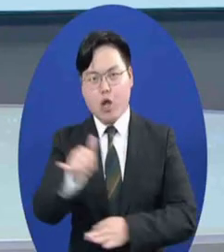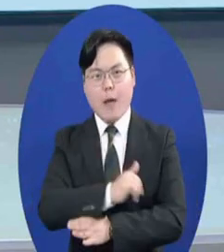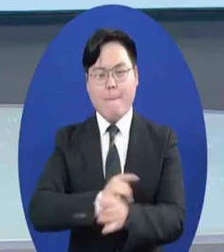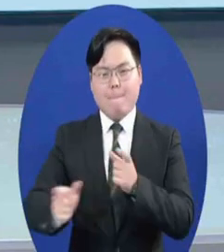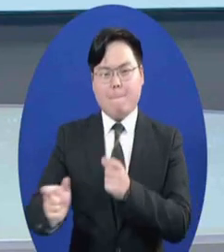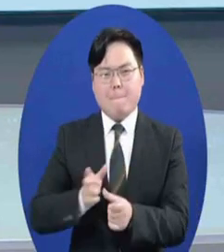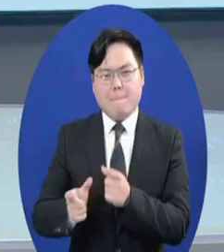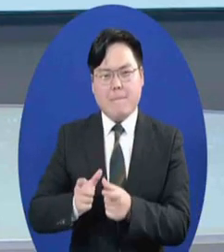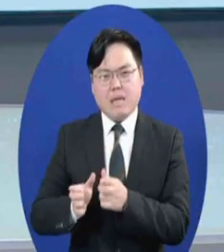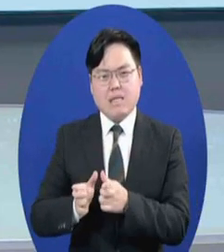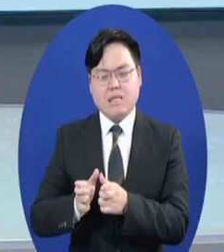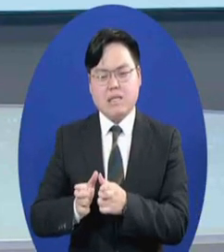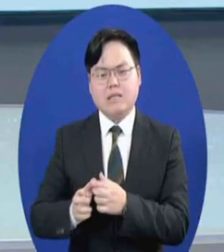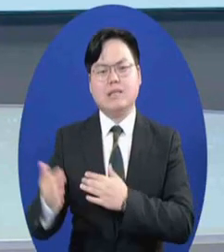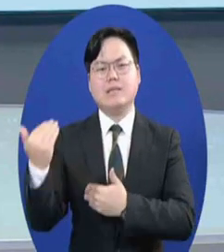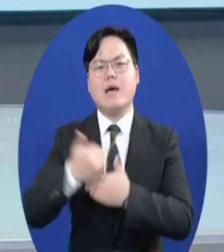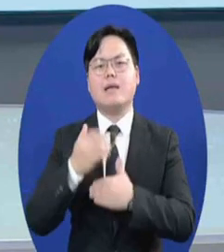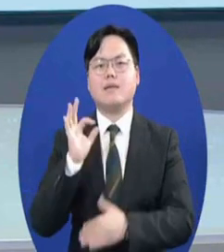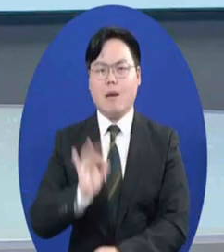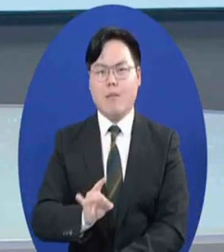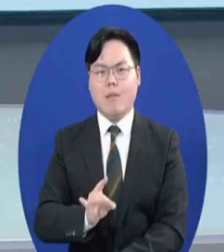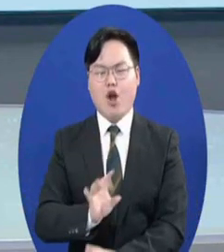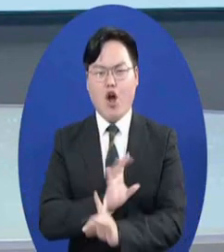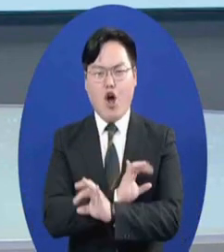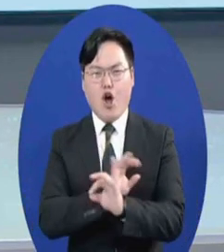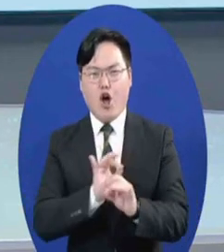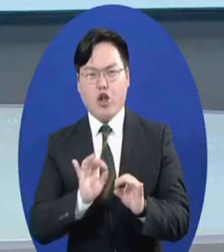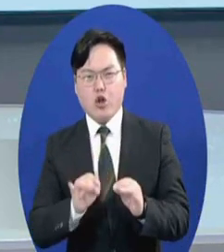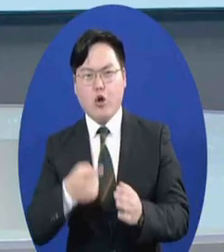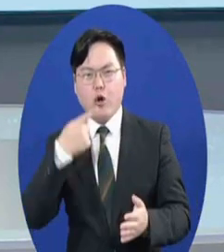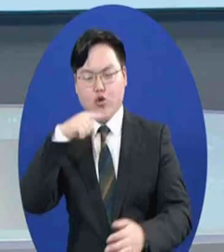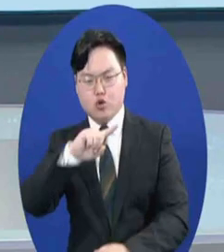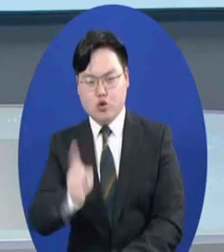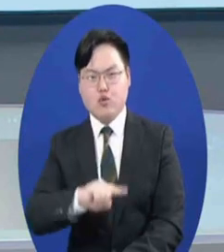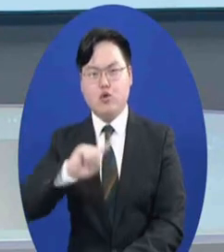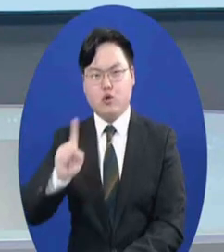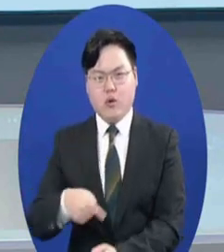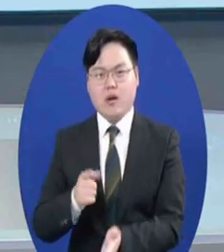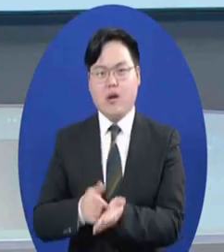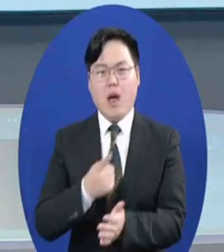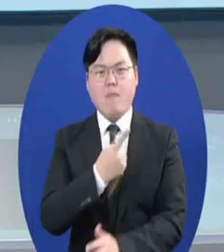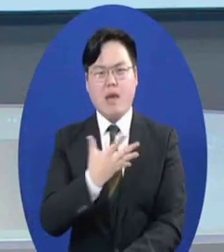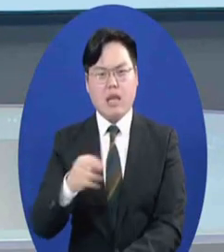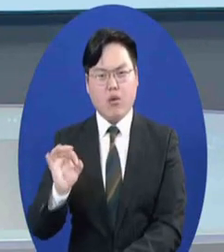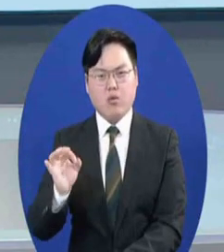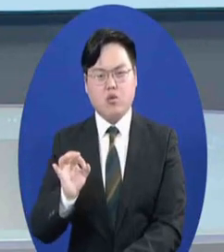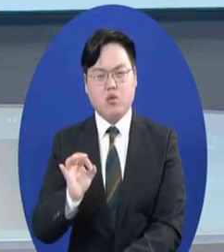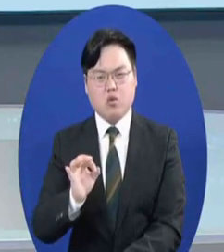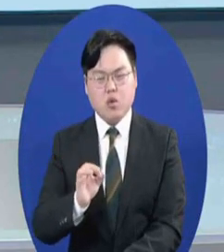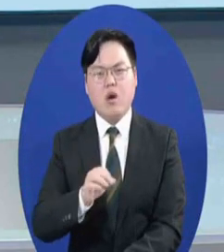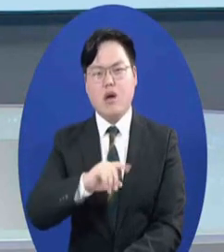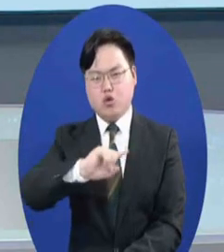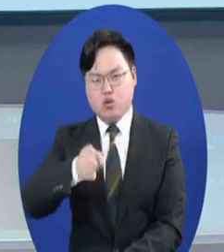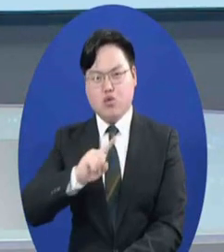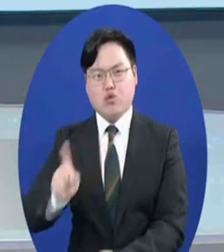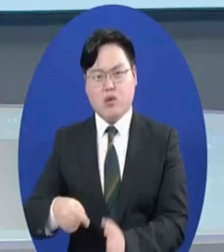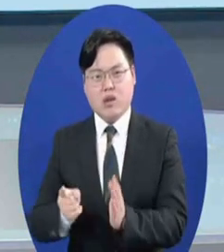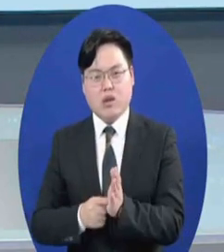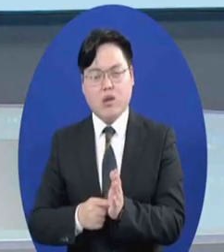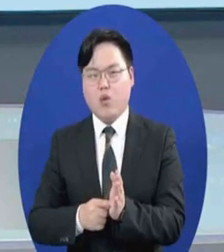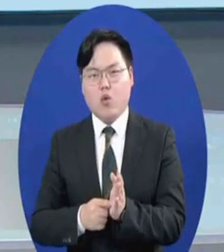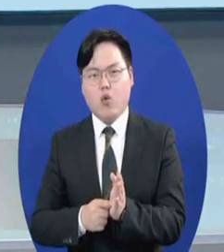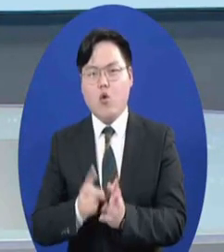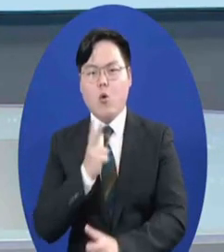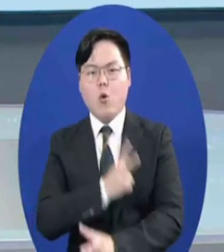Монгол улсад бизнес эрхлэхэд саад болж байгаа нэг асуудал бол олон шатамжлагтай зөвшөөрөл. 1500 гаруй зөвшөөрөл шаарддаг бизнесийн орчин сайжруулахын тулд